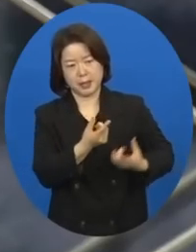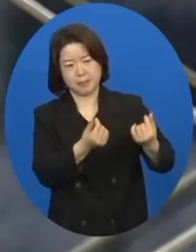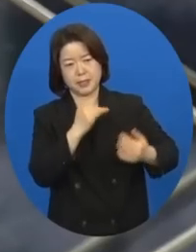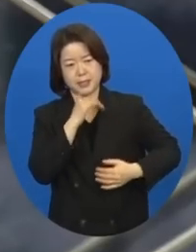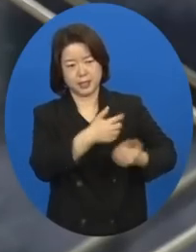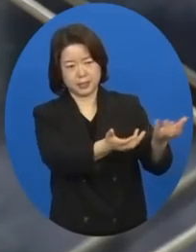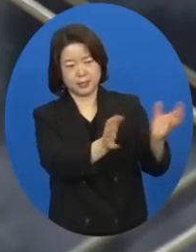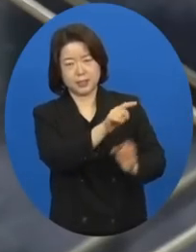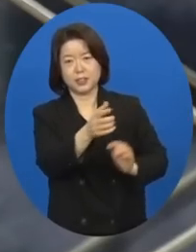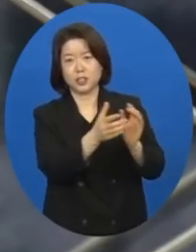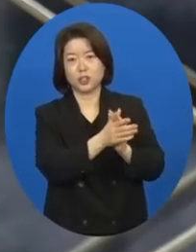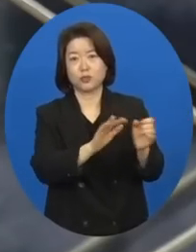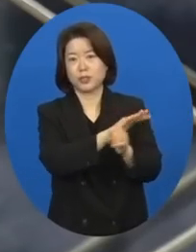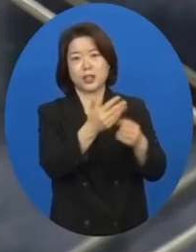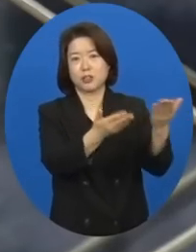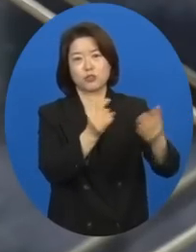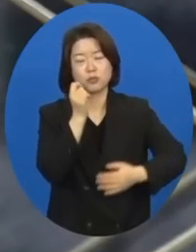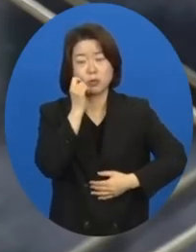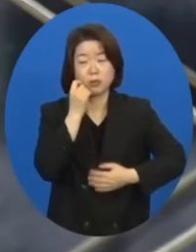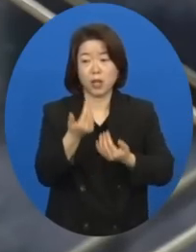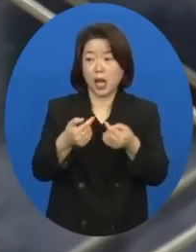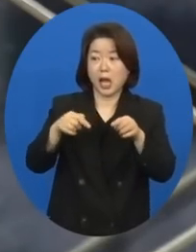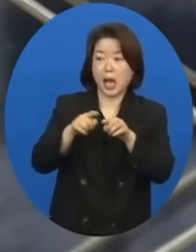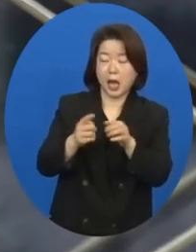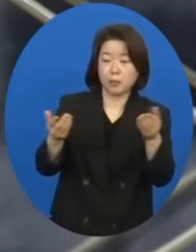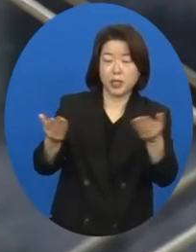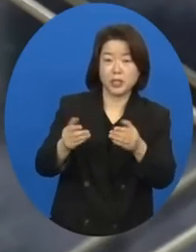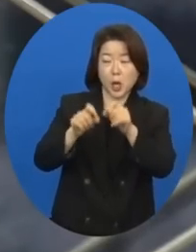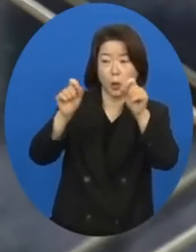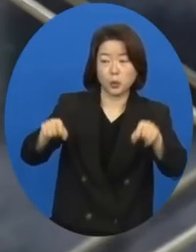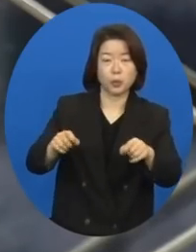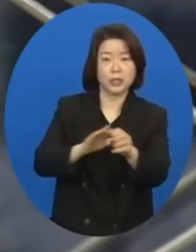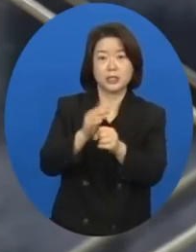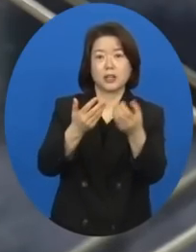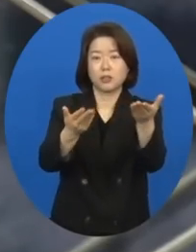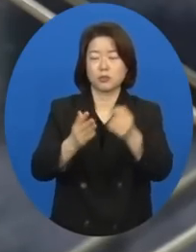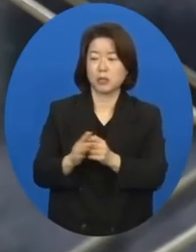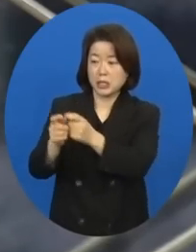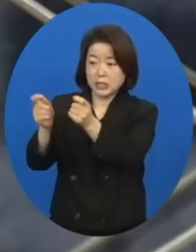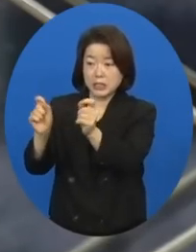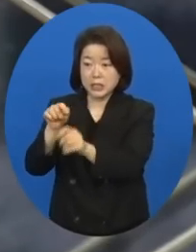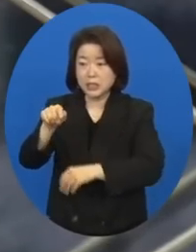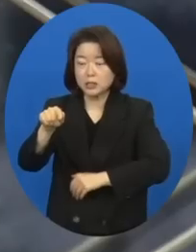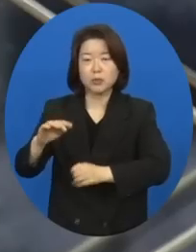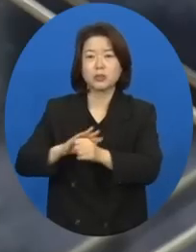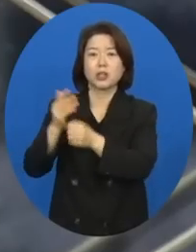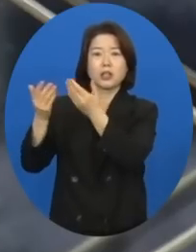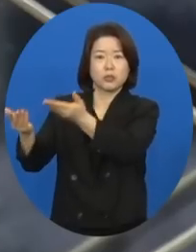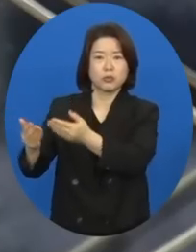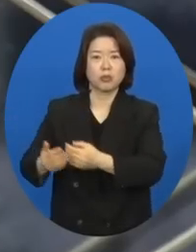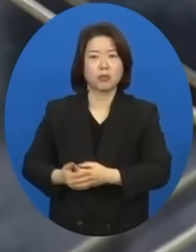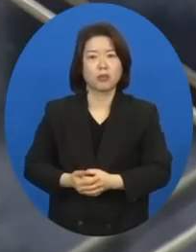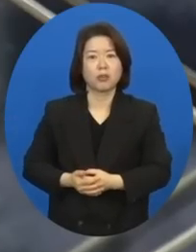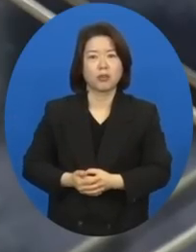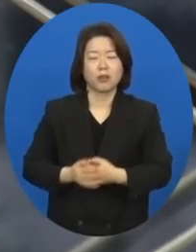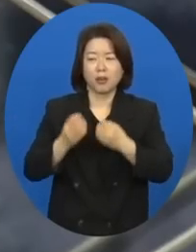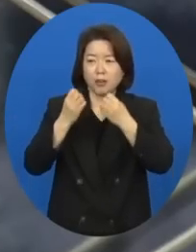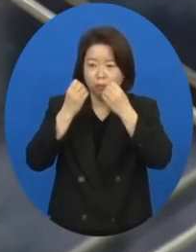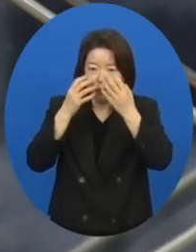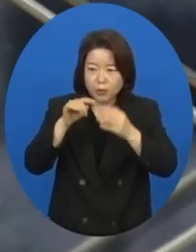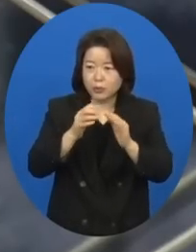못해서, 함께 사역하는 동역자를 사랑하지 못해서, 팀원을 사랑하지 못해서, 새로운을 사랑하지 못해서,